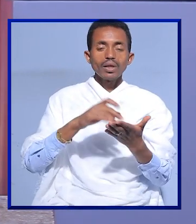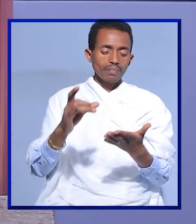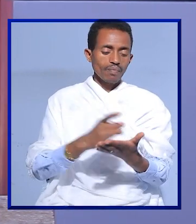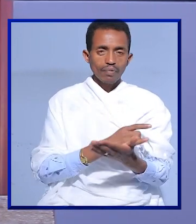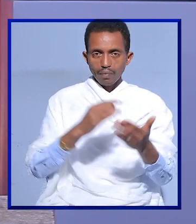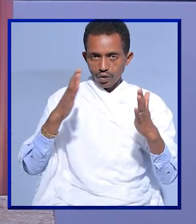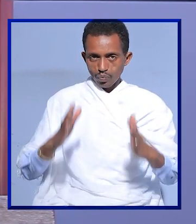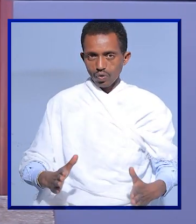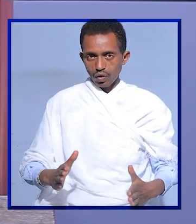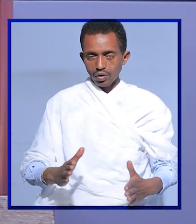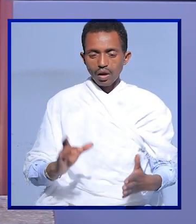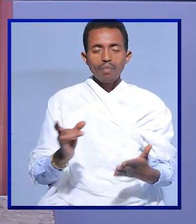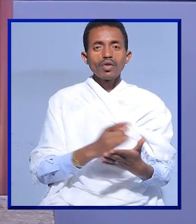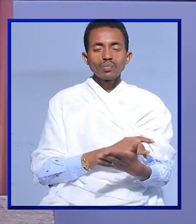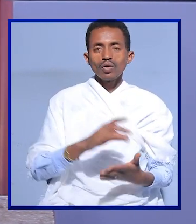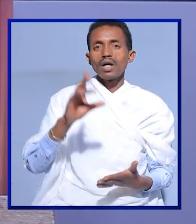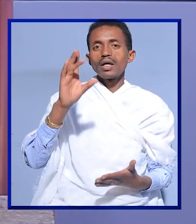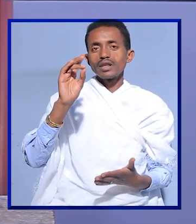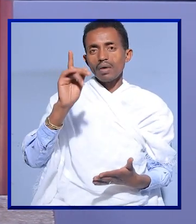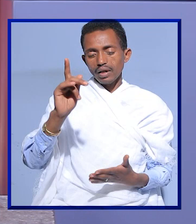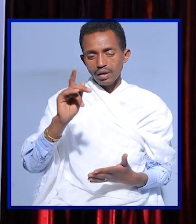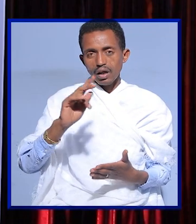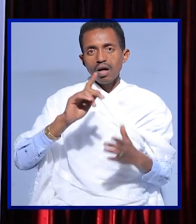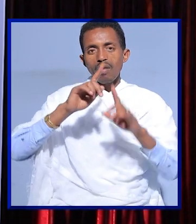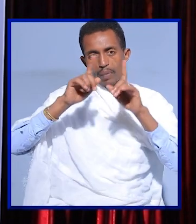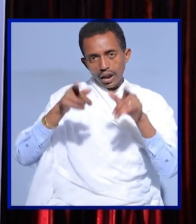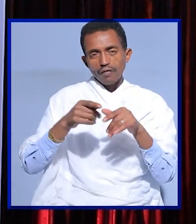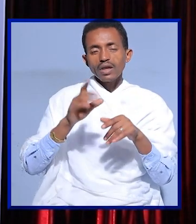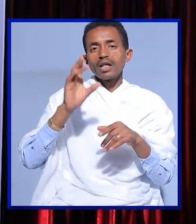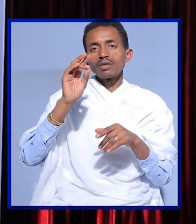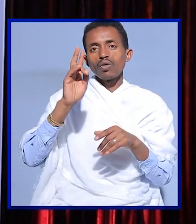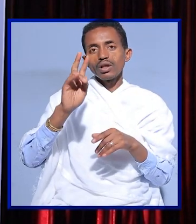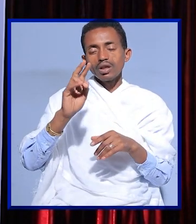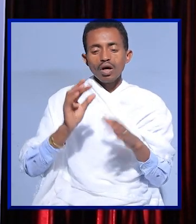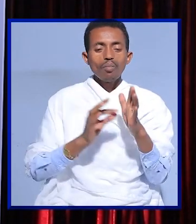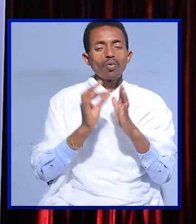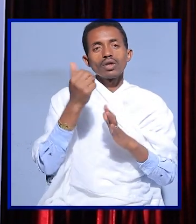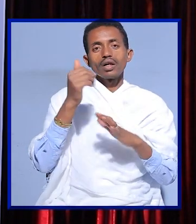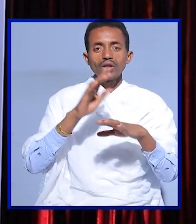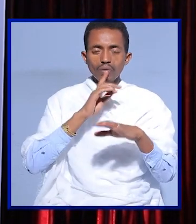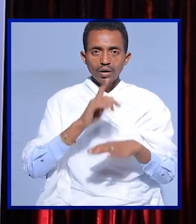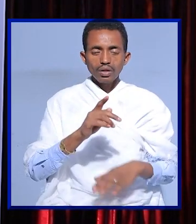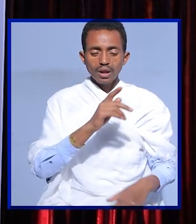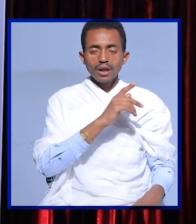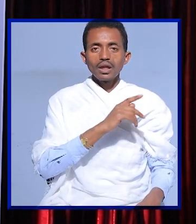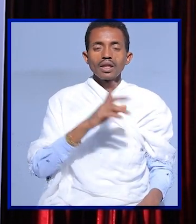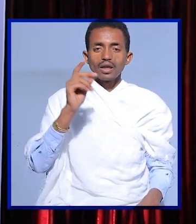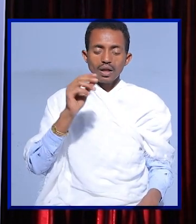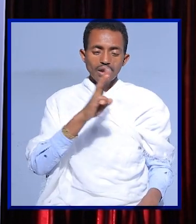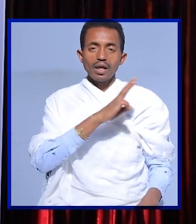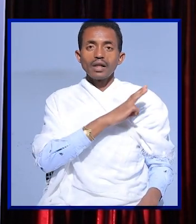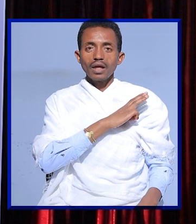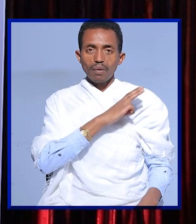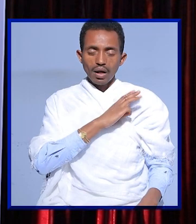መዝሙር መዝሙር 71 በቅንፍ 72 በቁጥር 10 ላይ ነገስተ ተርሴስ